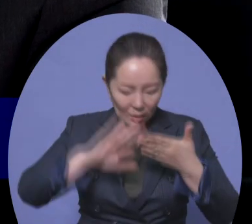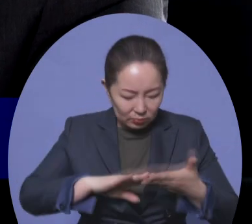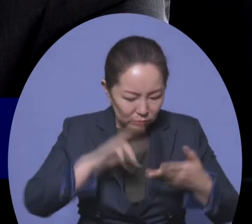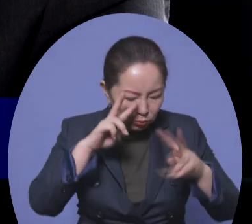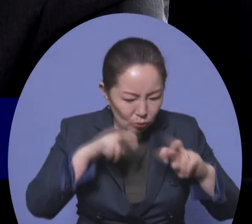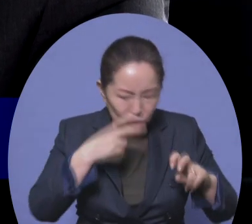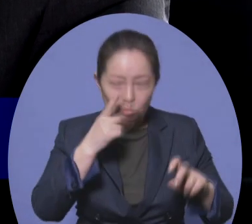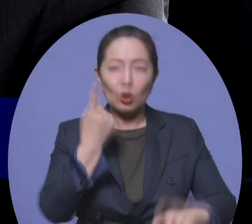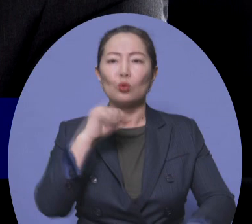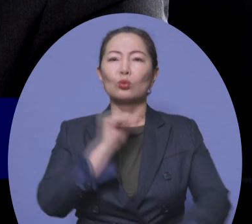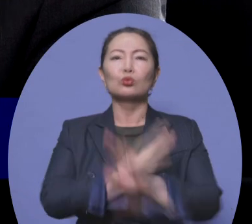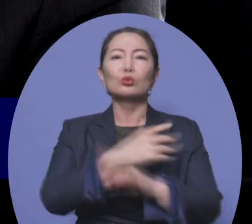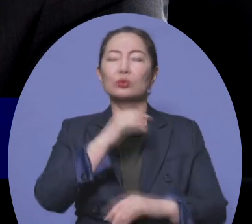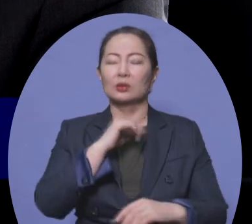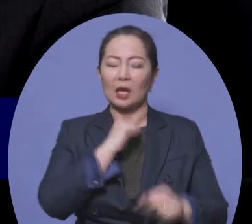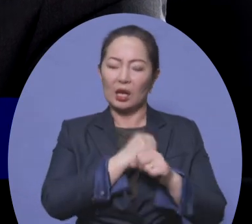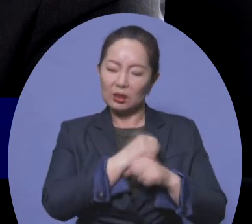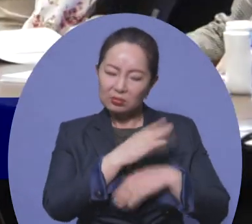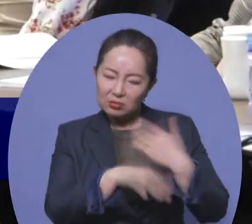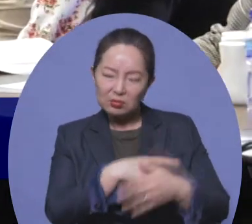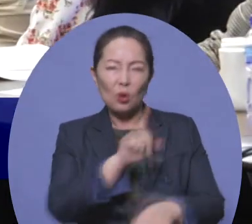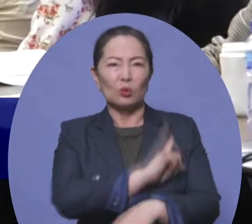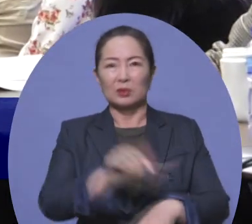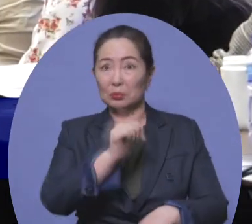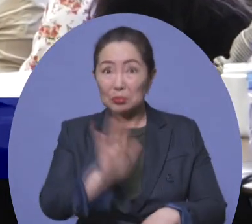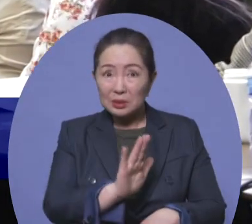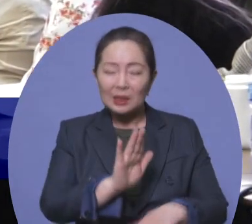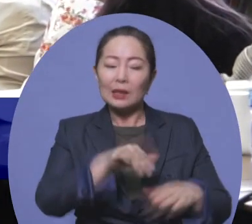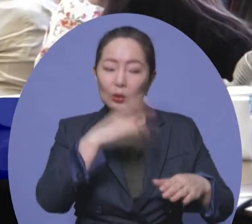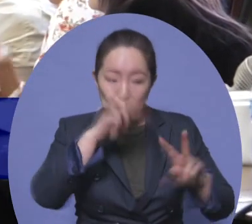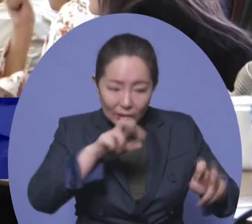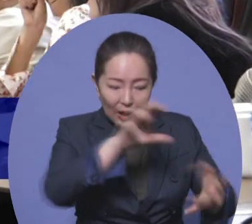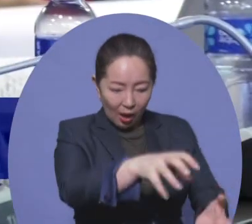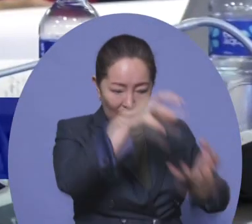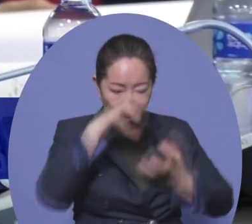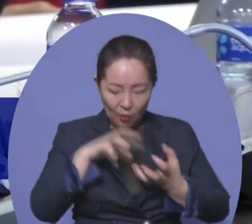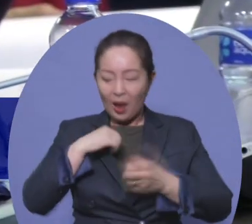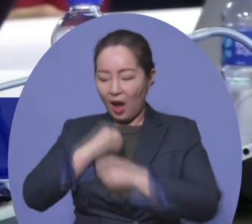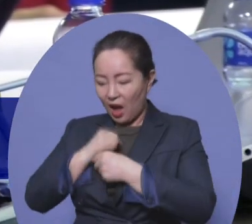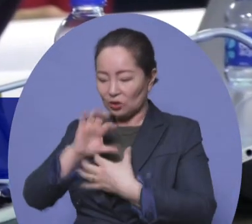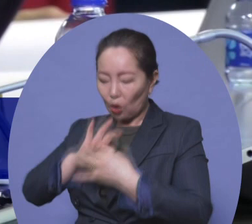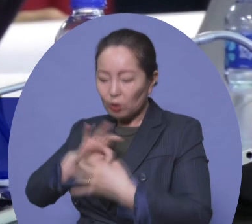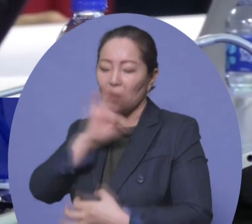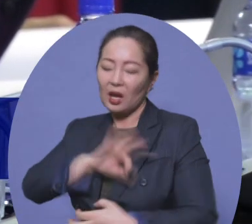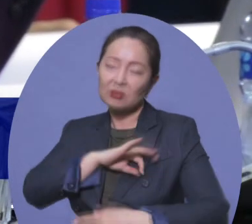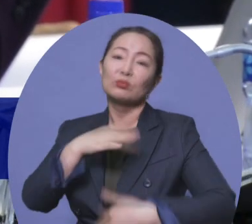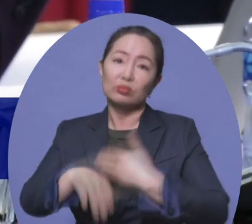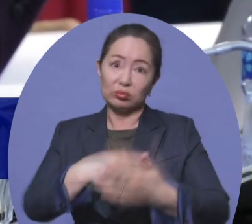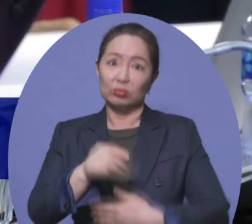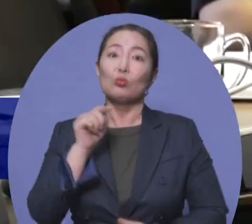өнгөрөх ийм ингүүл үр дүнгүй болно. Цаашдынхаа ажилд энэ судалгааны үр дүнүүдийг ашиглаж